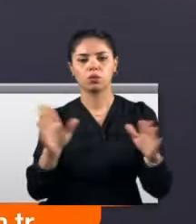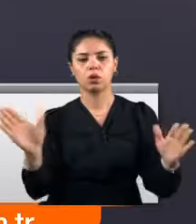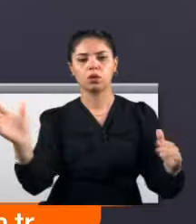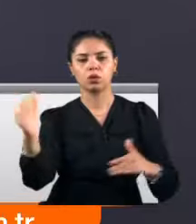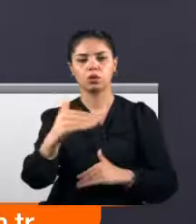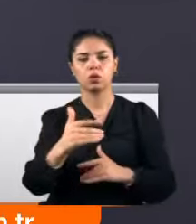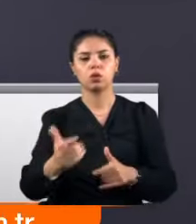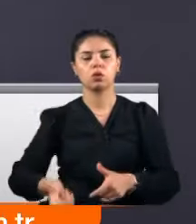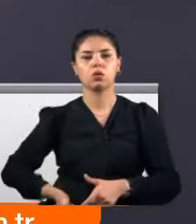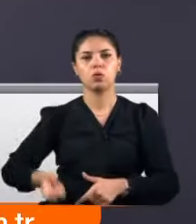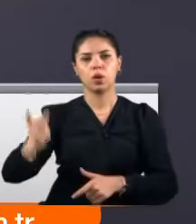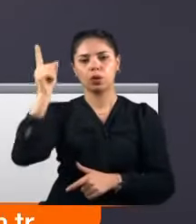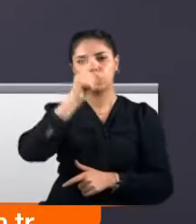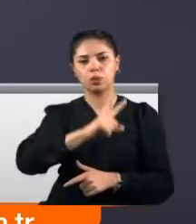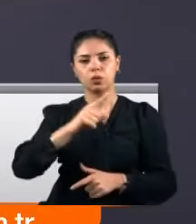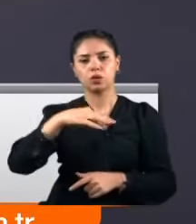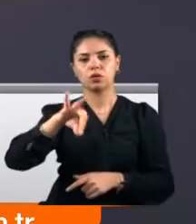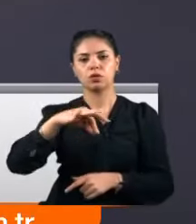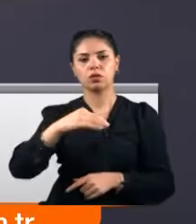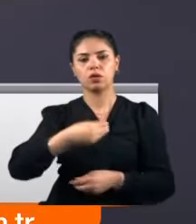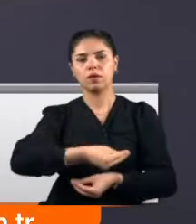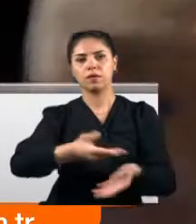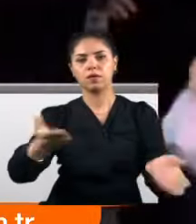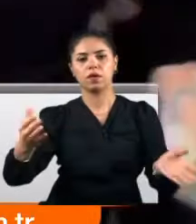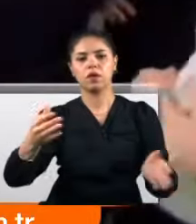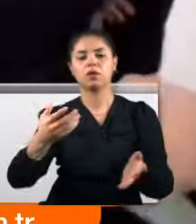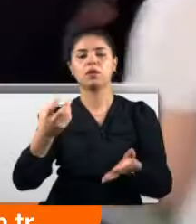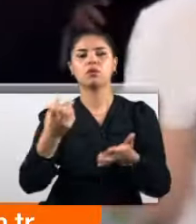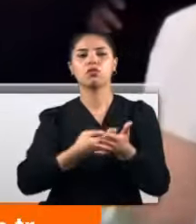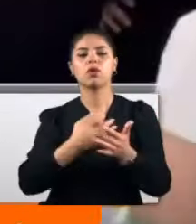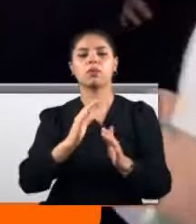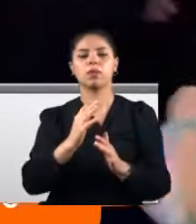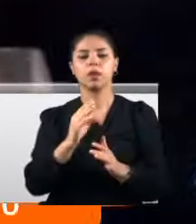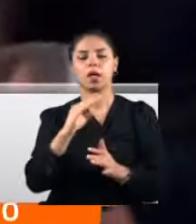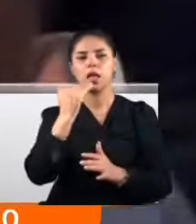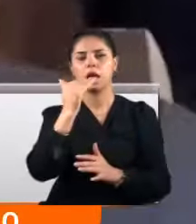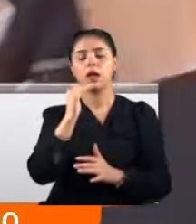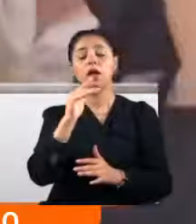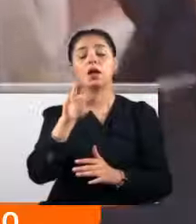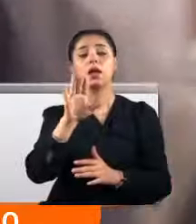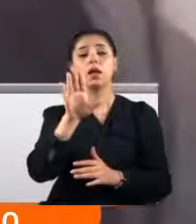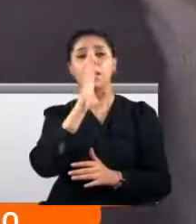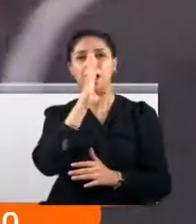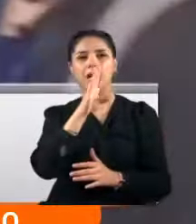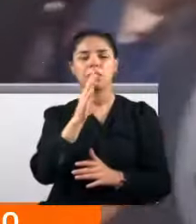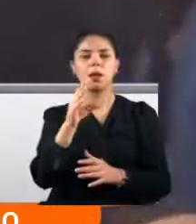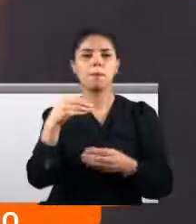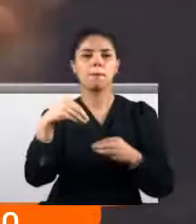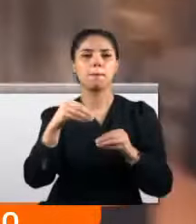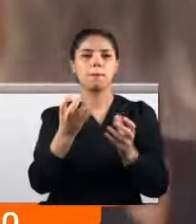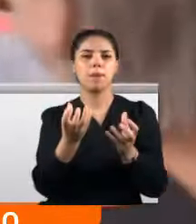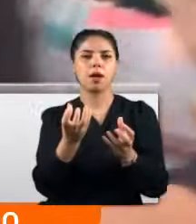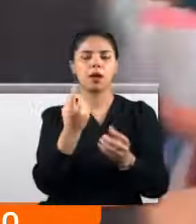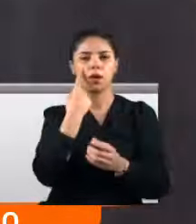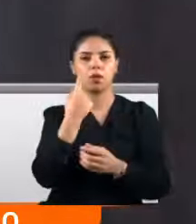da güvenlik gerekçesiyle çay ikramı cam bardak yerine karton bardaklarla yapıldı.